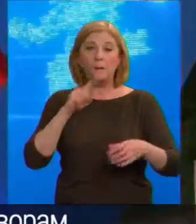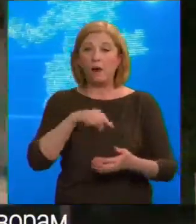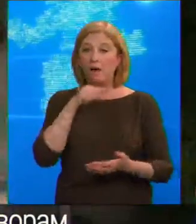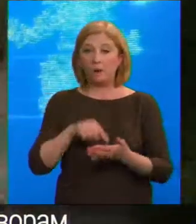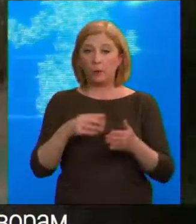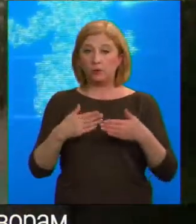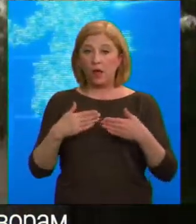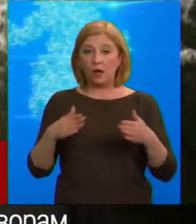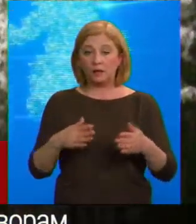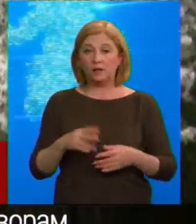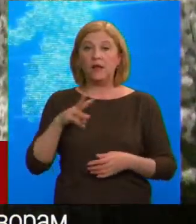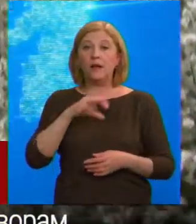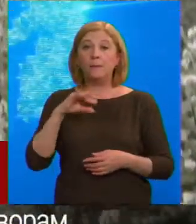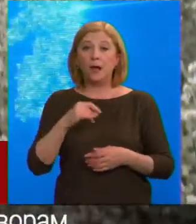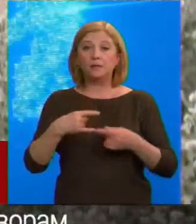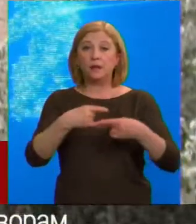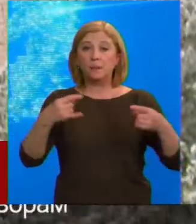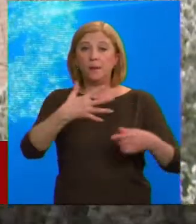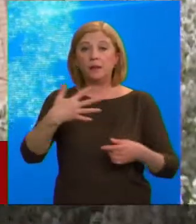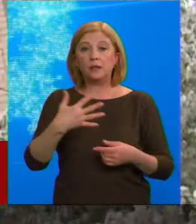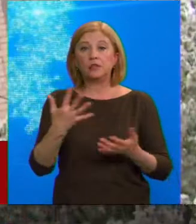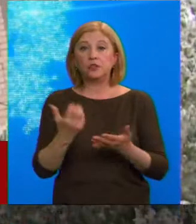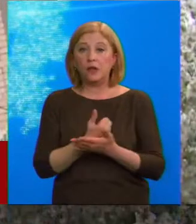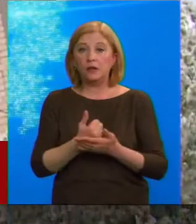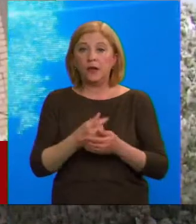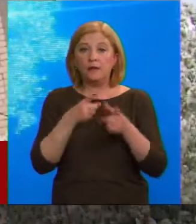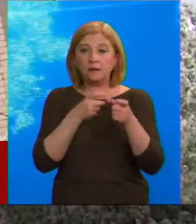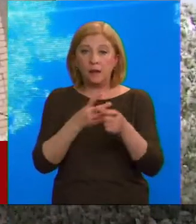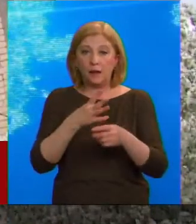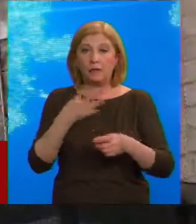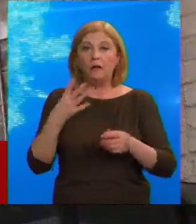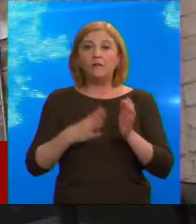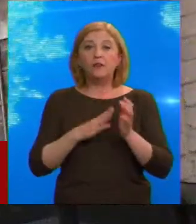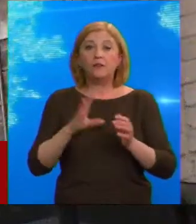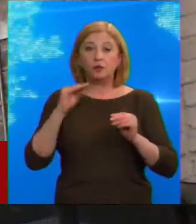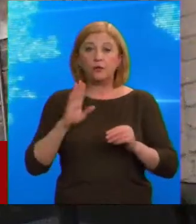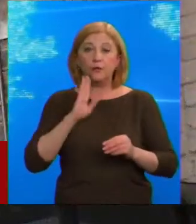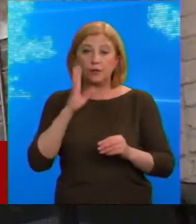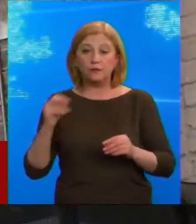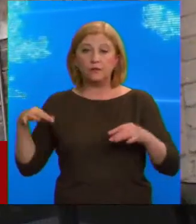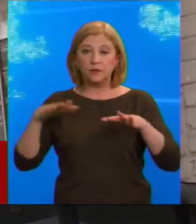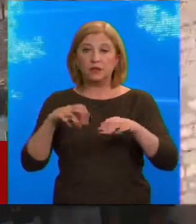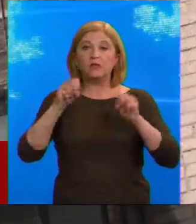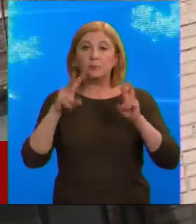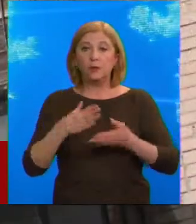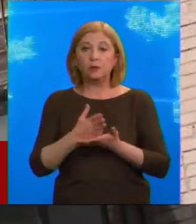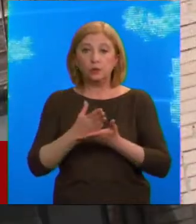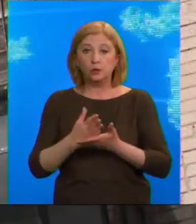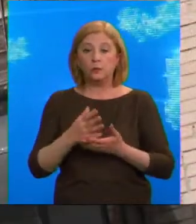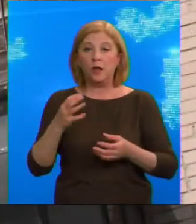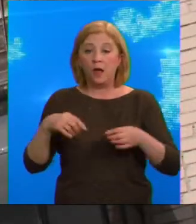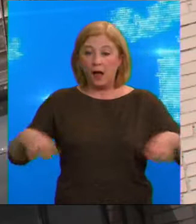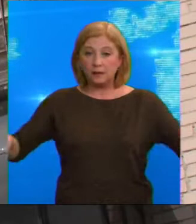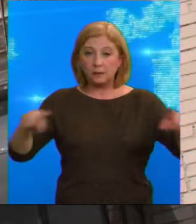открытый. В Миассе на балконе пятиэтажки нашли артиллерийский снаряд. В 9 часов вечера к дому съехались все спецслужбы. Оцепили